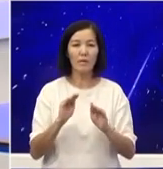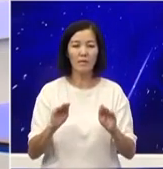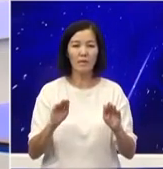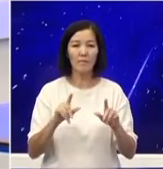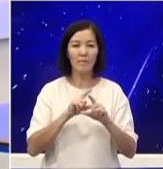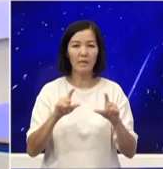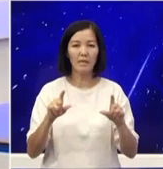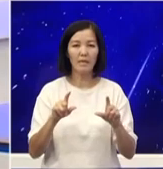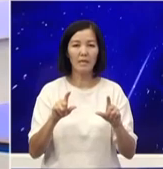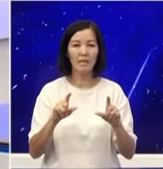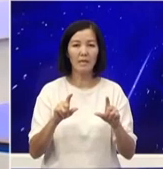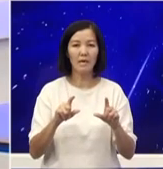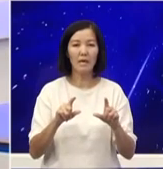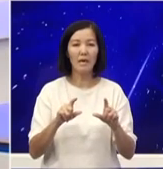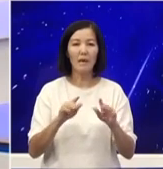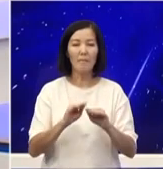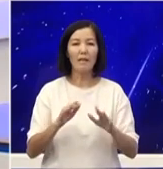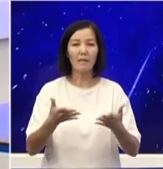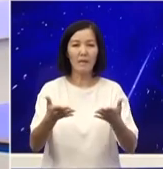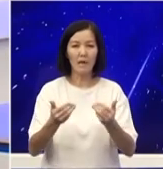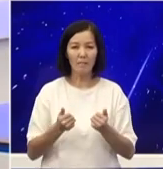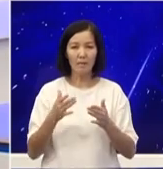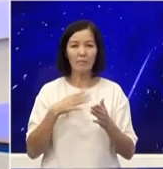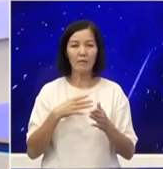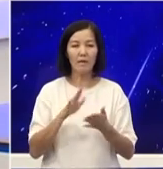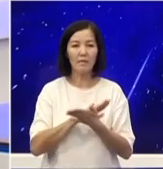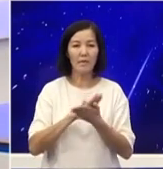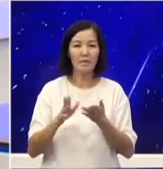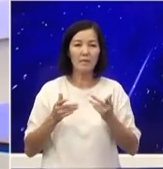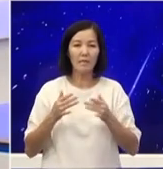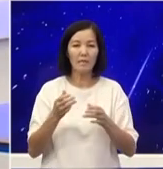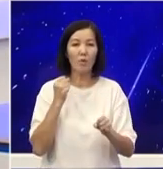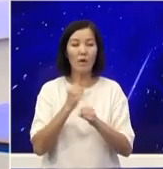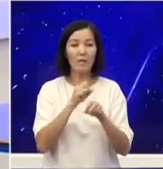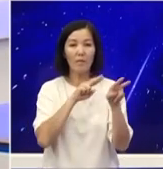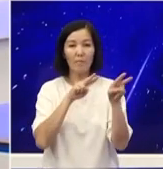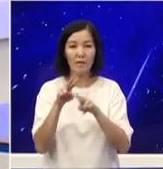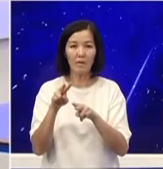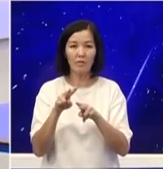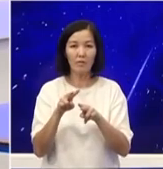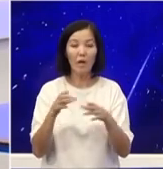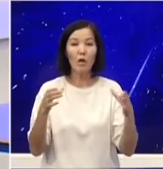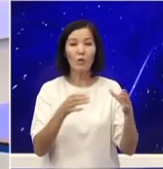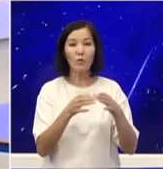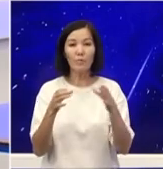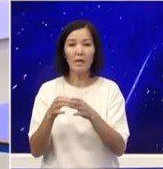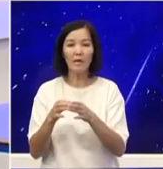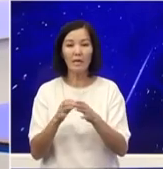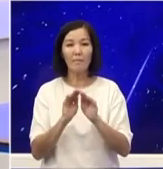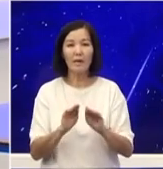білім беру мекемесі балаларды қабылдап жатыр. Тек санитарлық талаптардың сақталуы қатаң бақылауда. Яғни әр